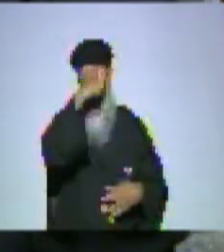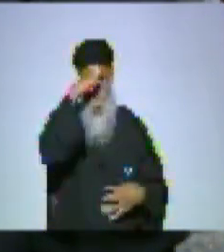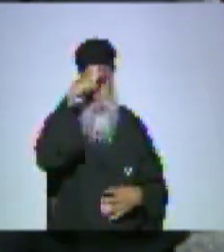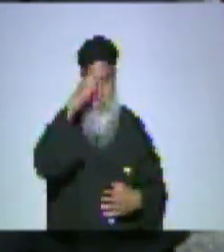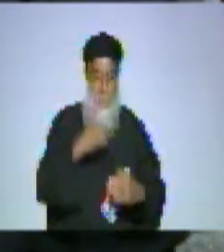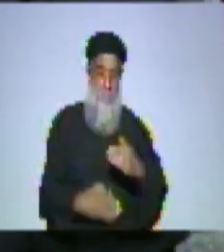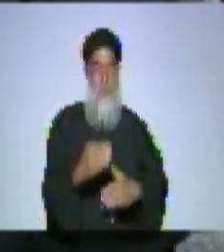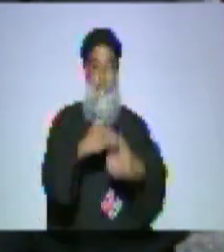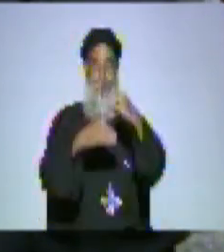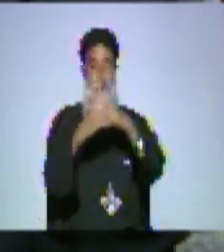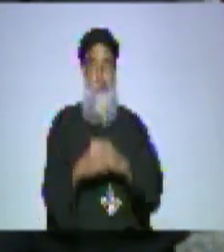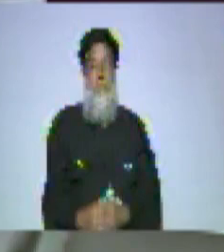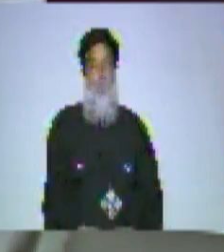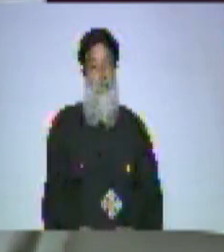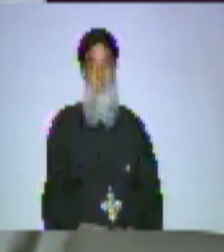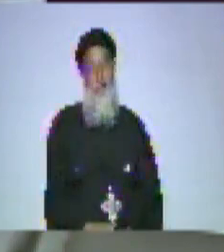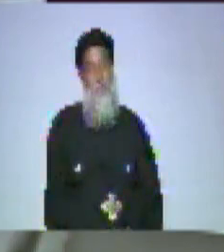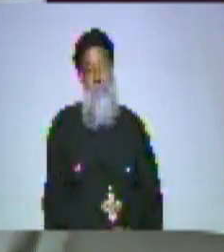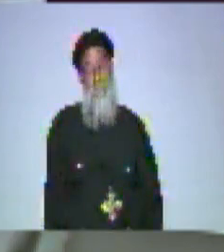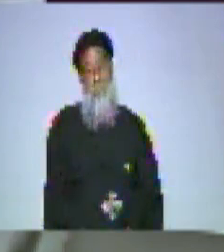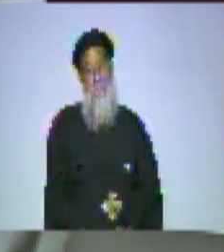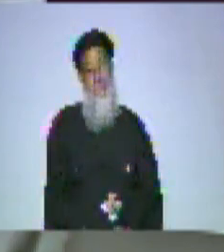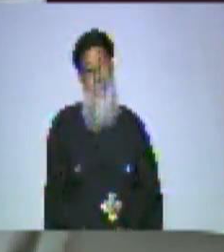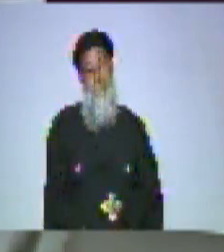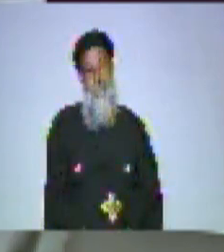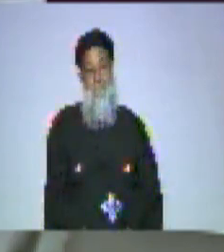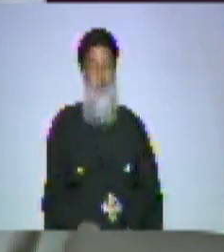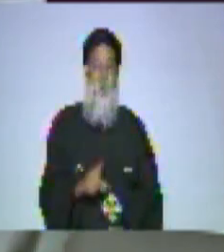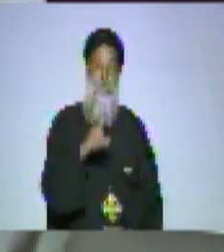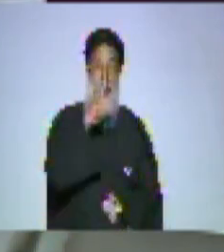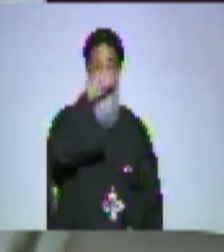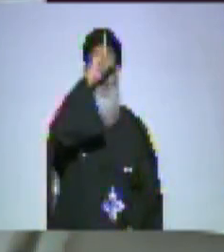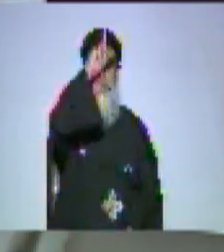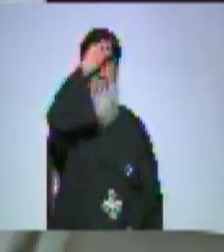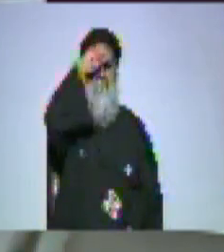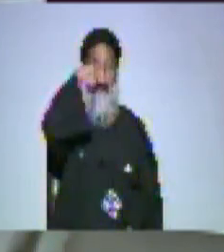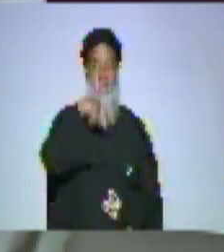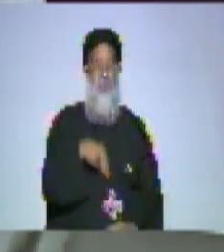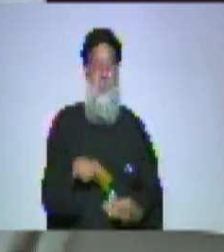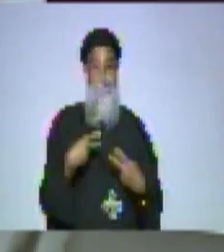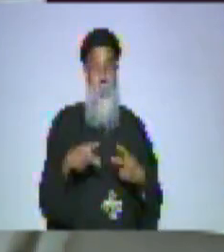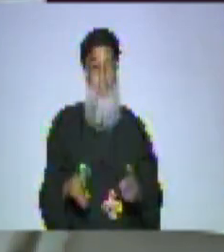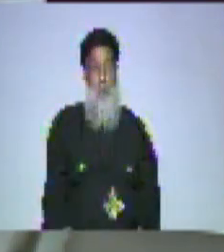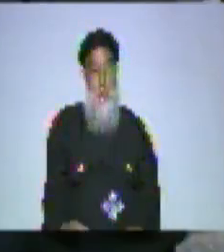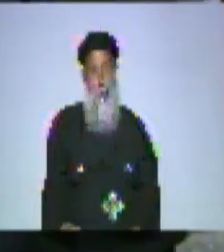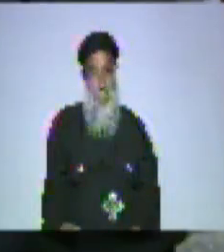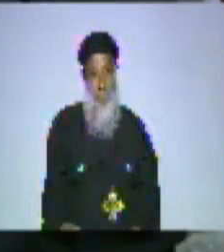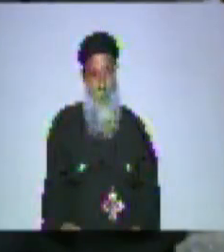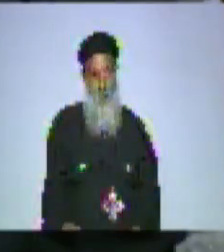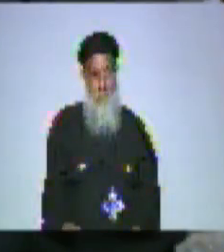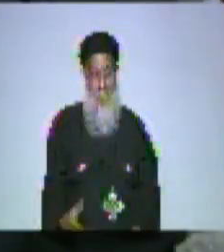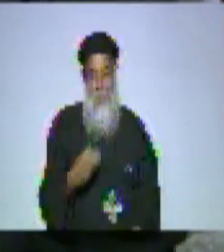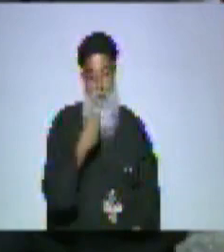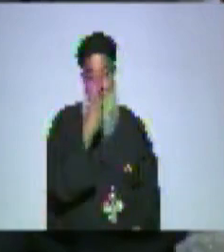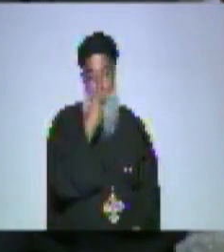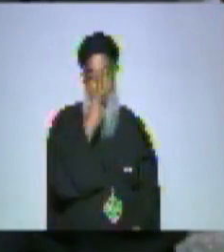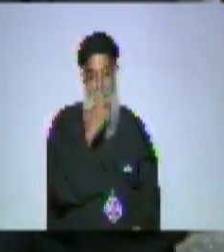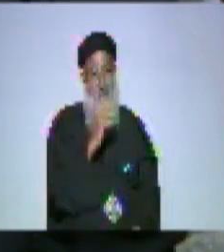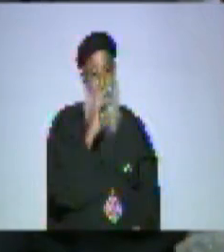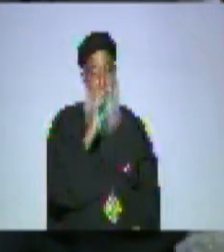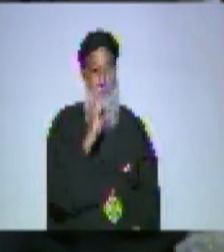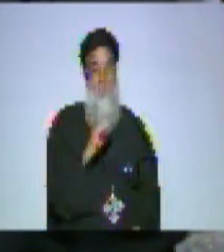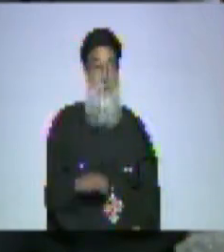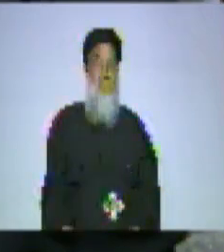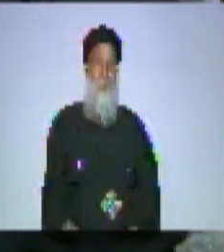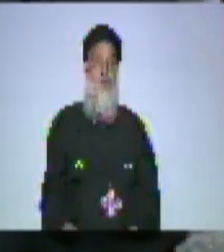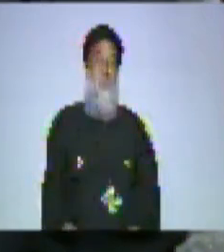والنمو بالضبط دبر حياتنا كما يليق رائعه جميله جدا كما